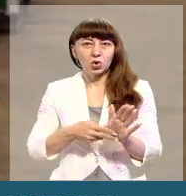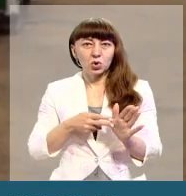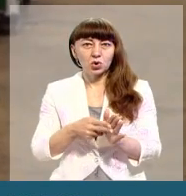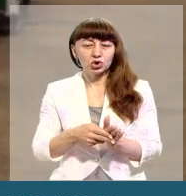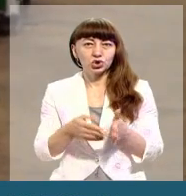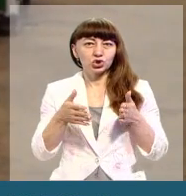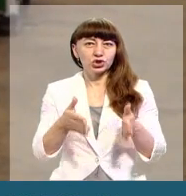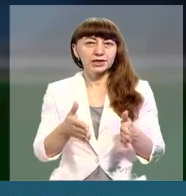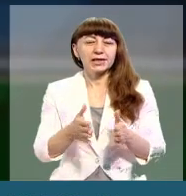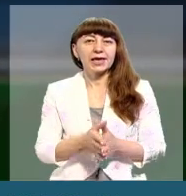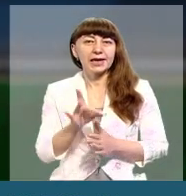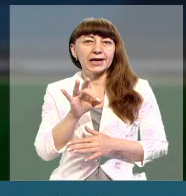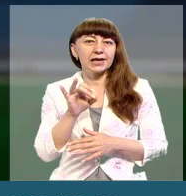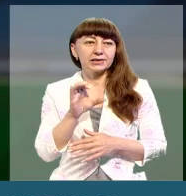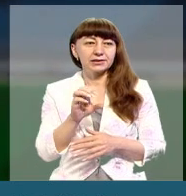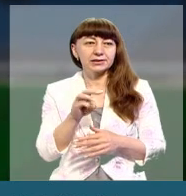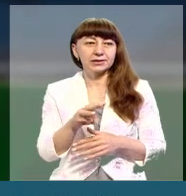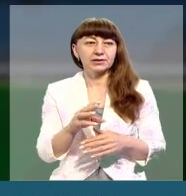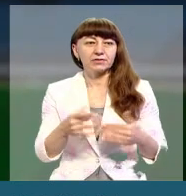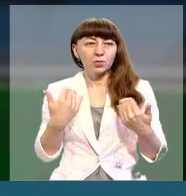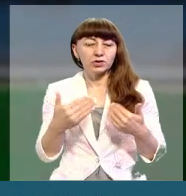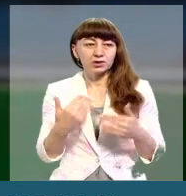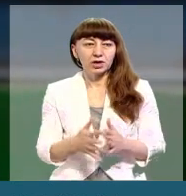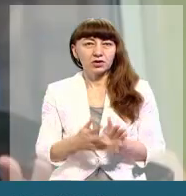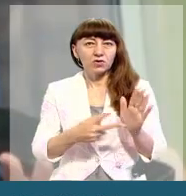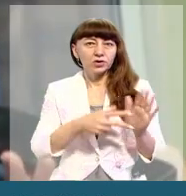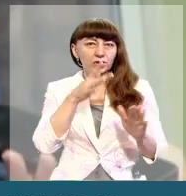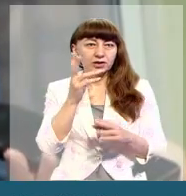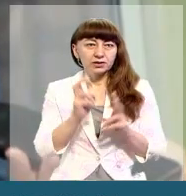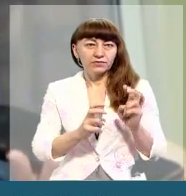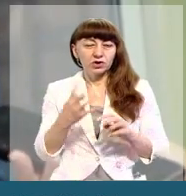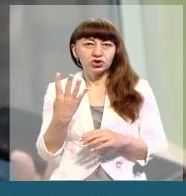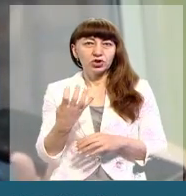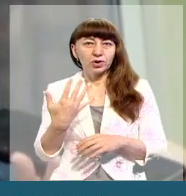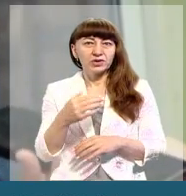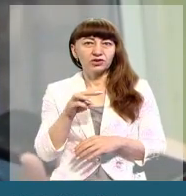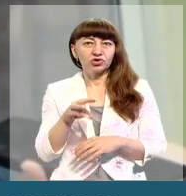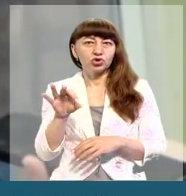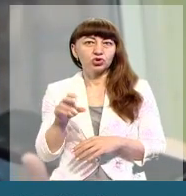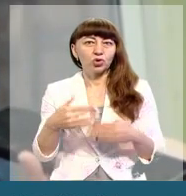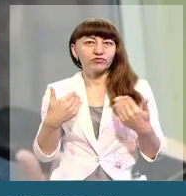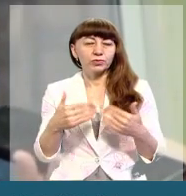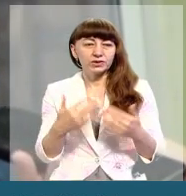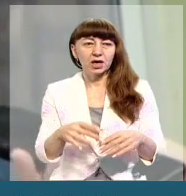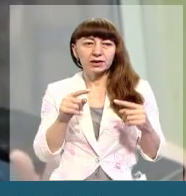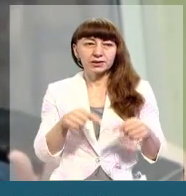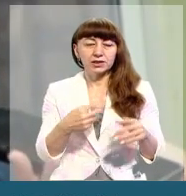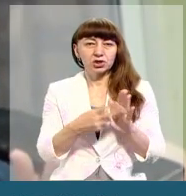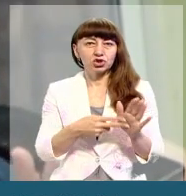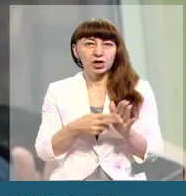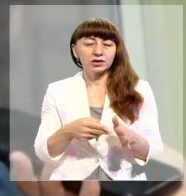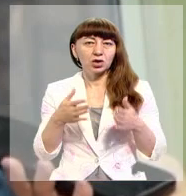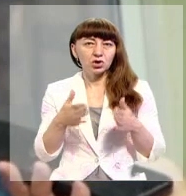жуық. Бұл жерден тау-кен саласына арналған шахталық тіреуіштер де шығарылады. Бүкіл жаңа продукциямыз әлемдік сертификатқа